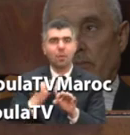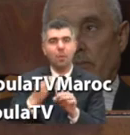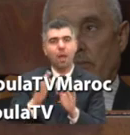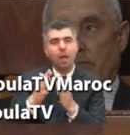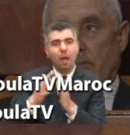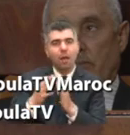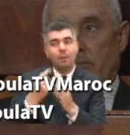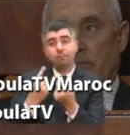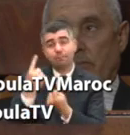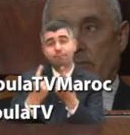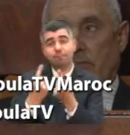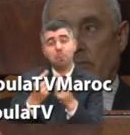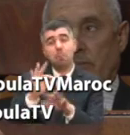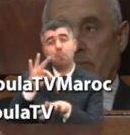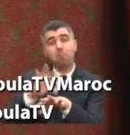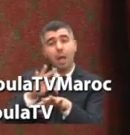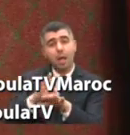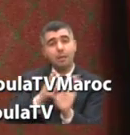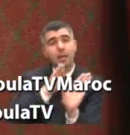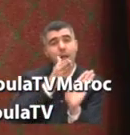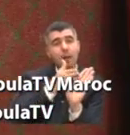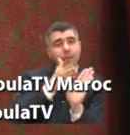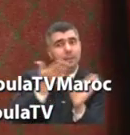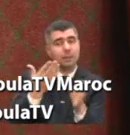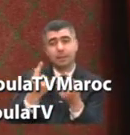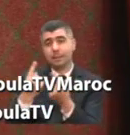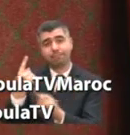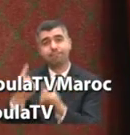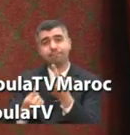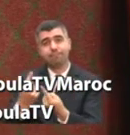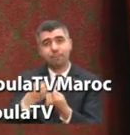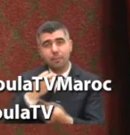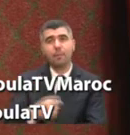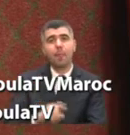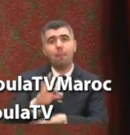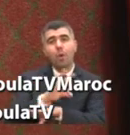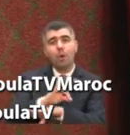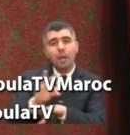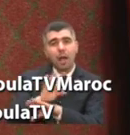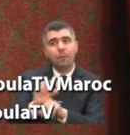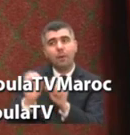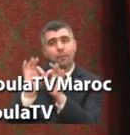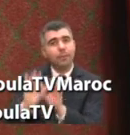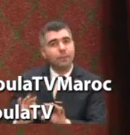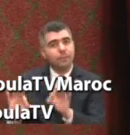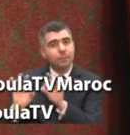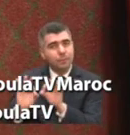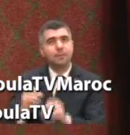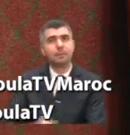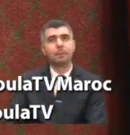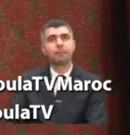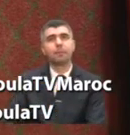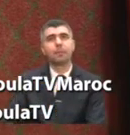عوامل نفسية، منها قضية الوظيفة والعتبة واللي ولات خطر على المجتمع وهي